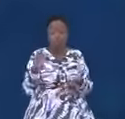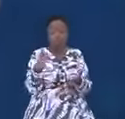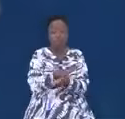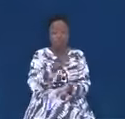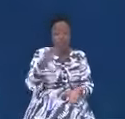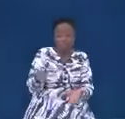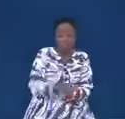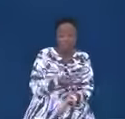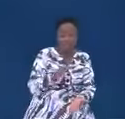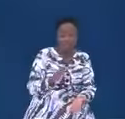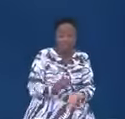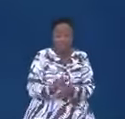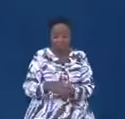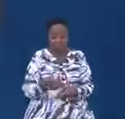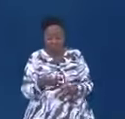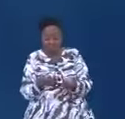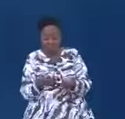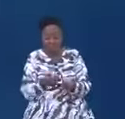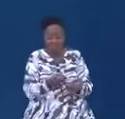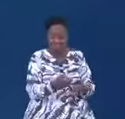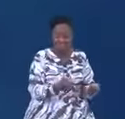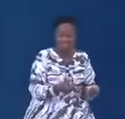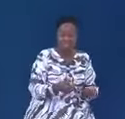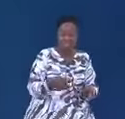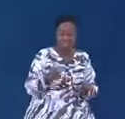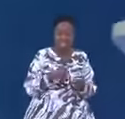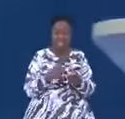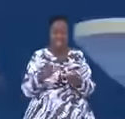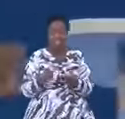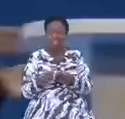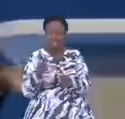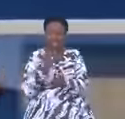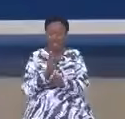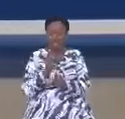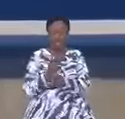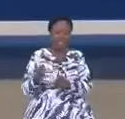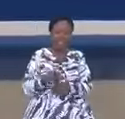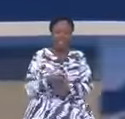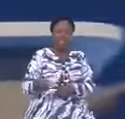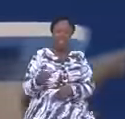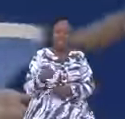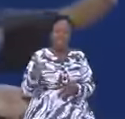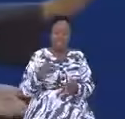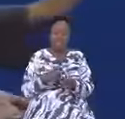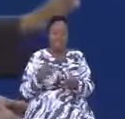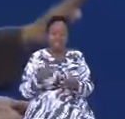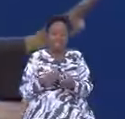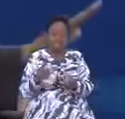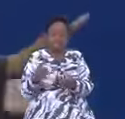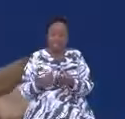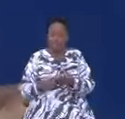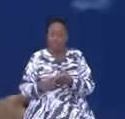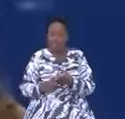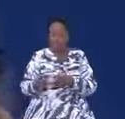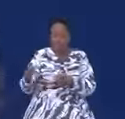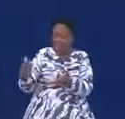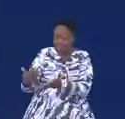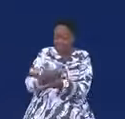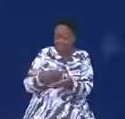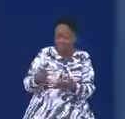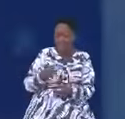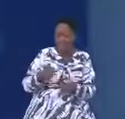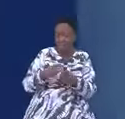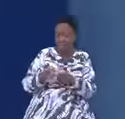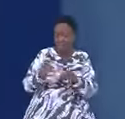les jette ça et il les fait passer par une machine données et